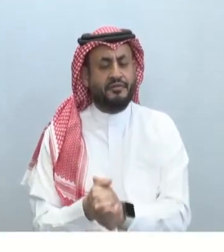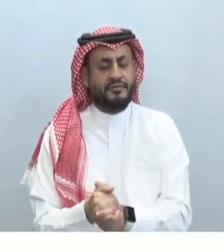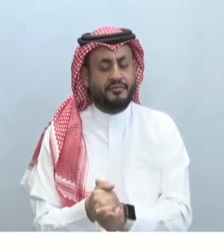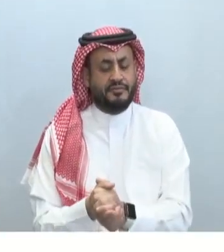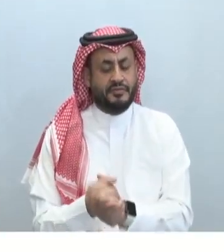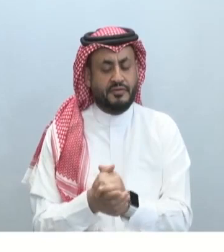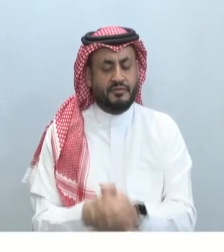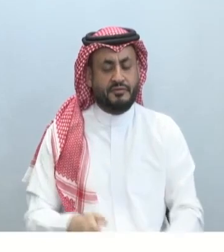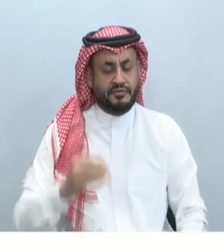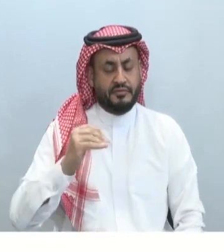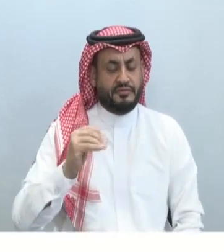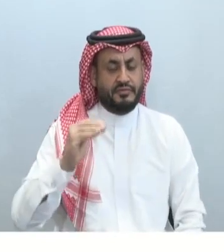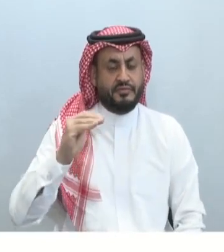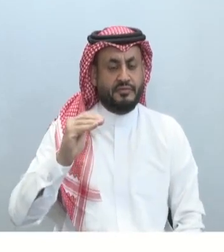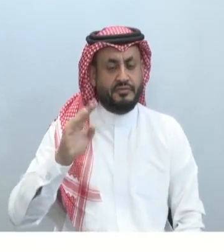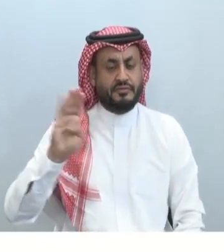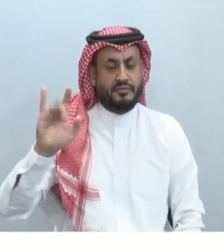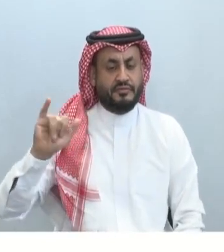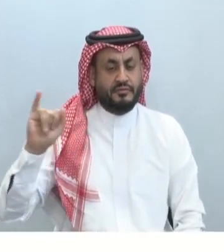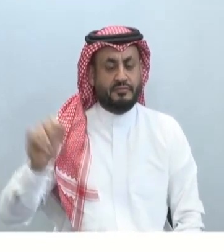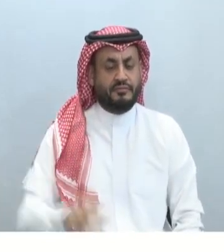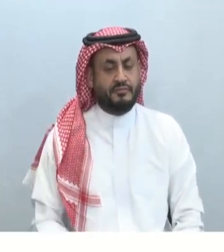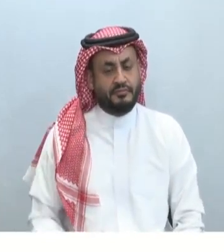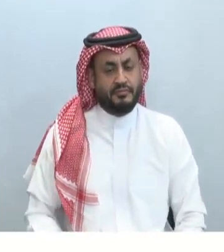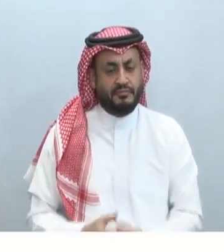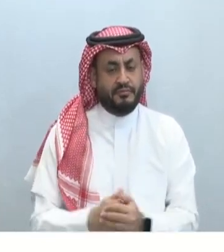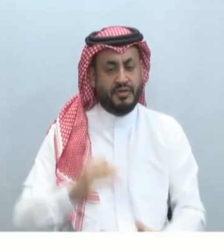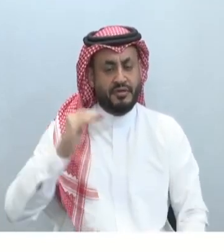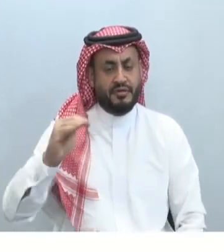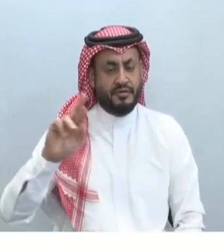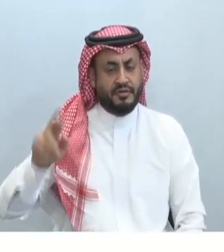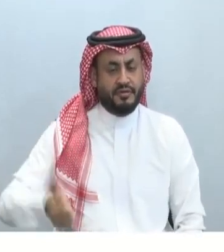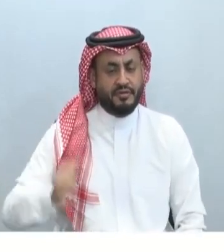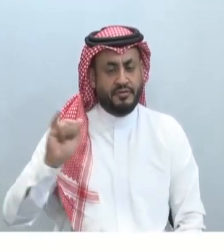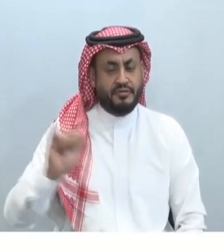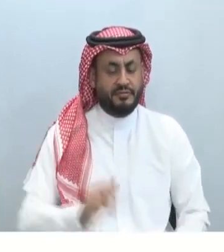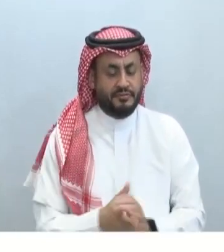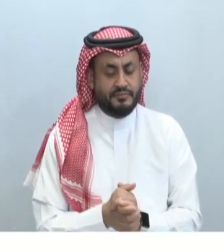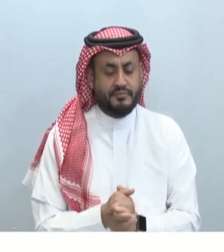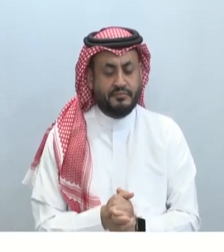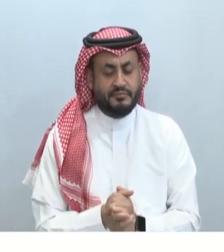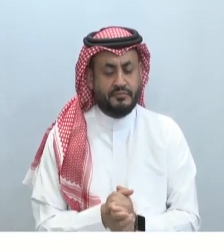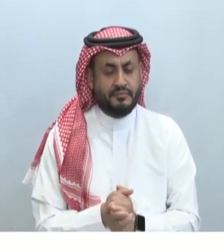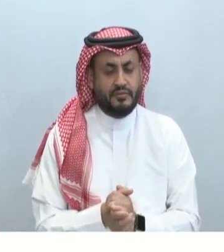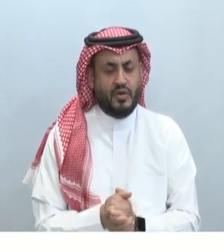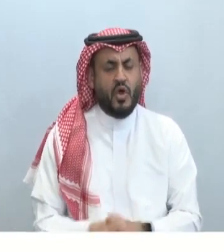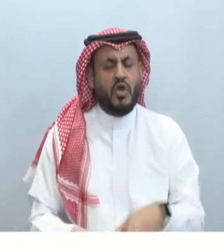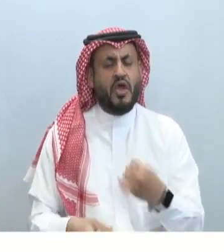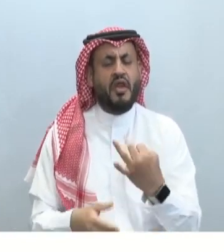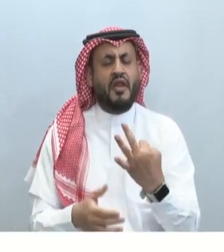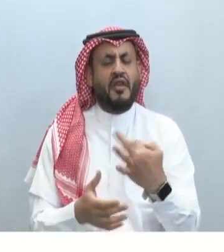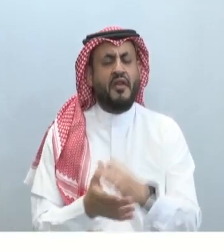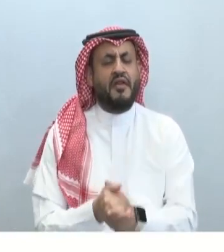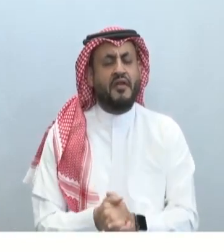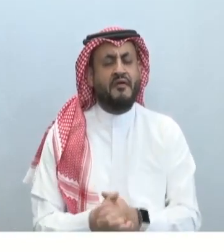حزام الاسدي كان له العديد من السجايا والفضائل الحميده ومنها